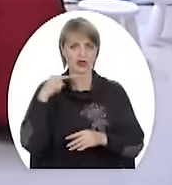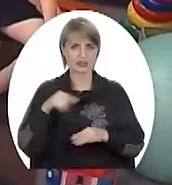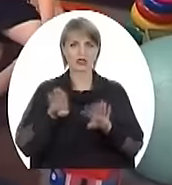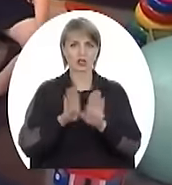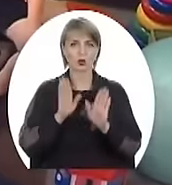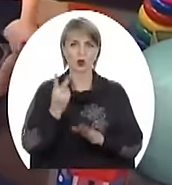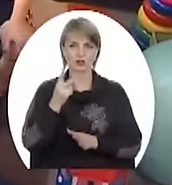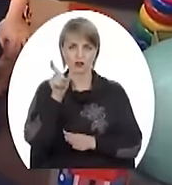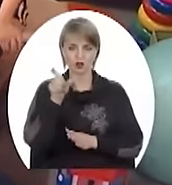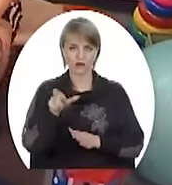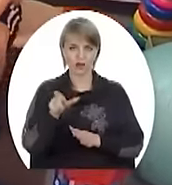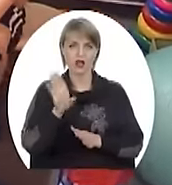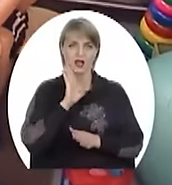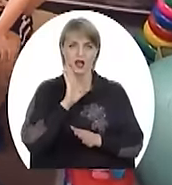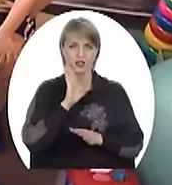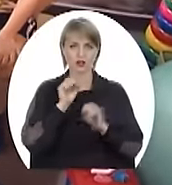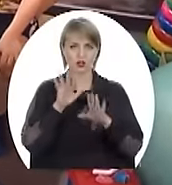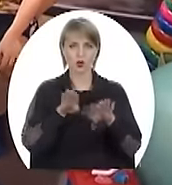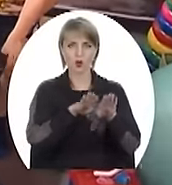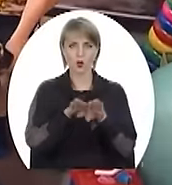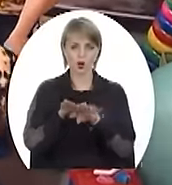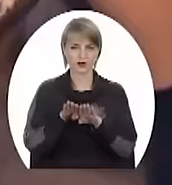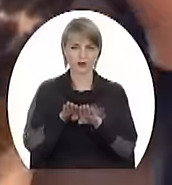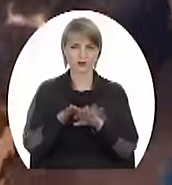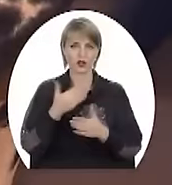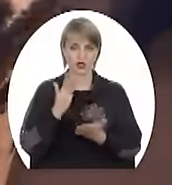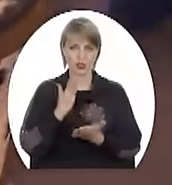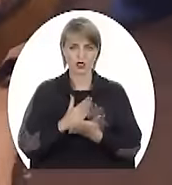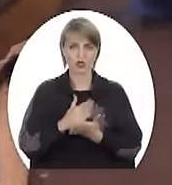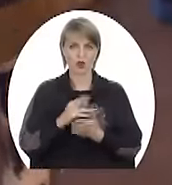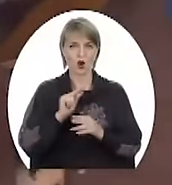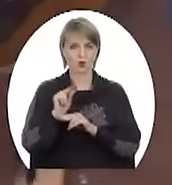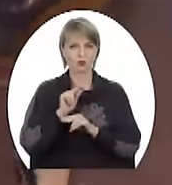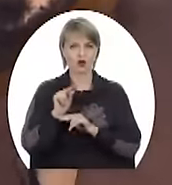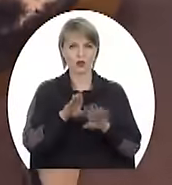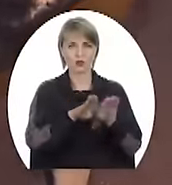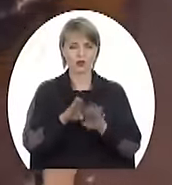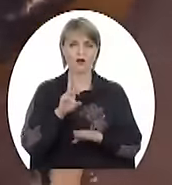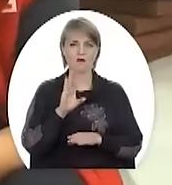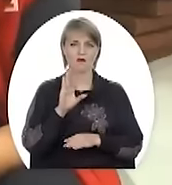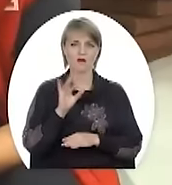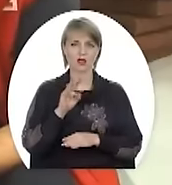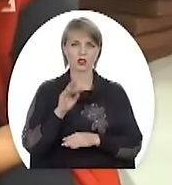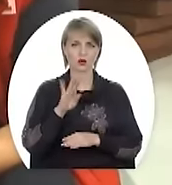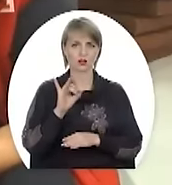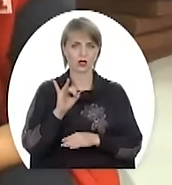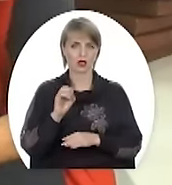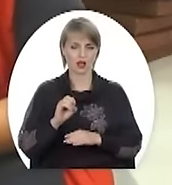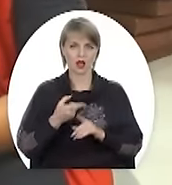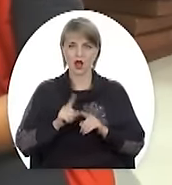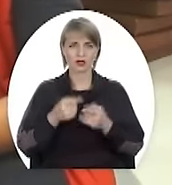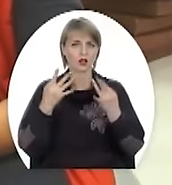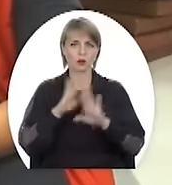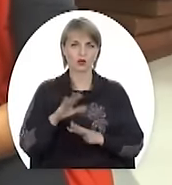2 человека. А девочки потихонечку сдают уровни определенные. То есть у нас есть обучение по уровням, волонтерские, потому что это не просто человек-собак,